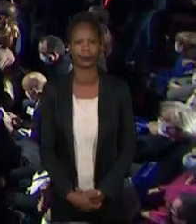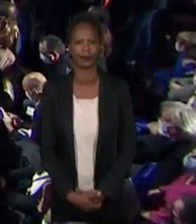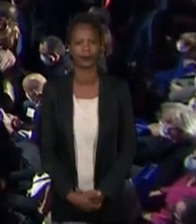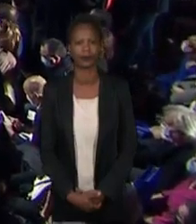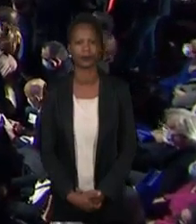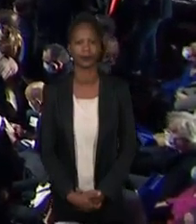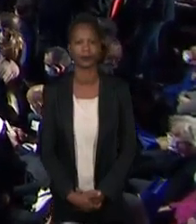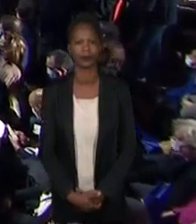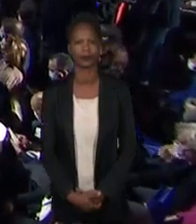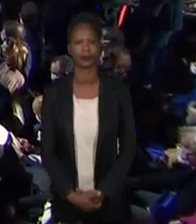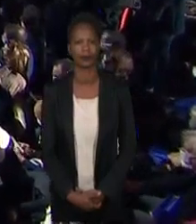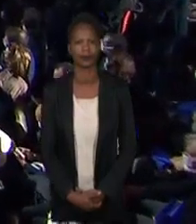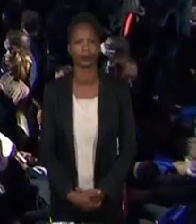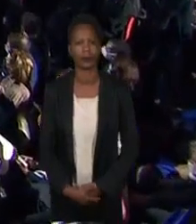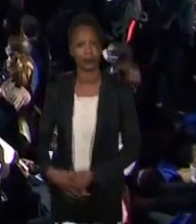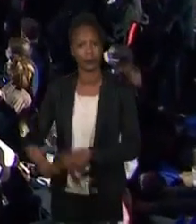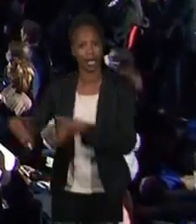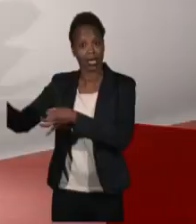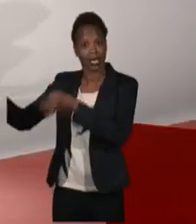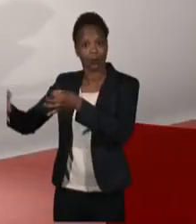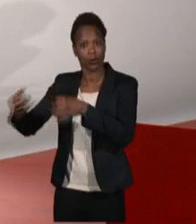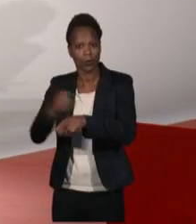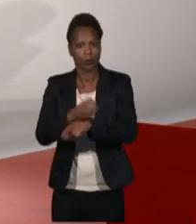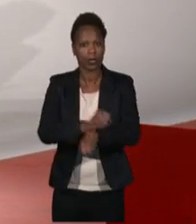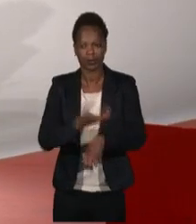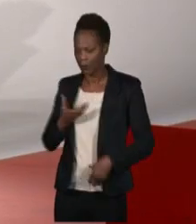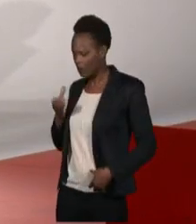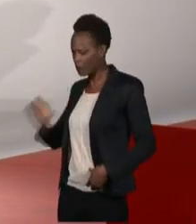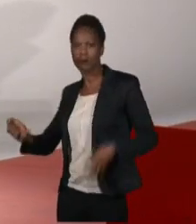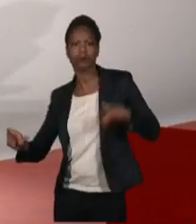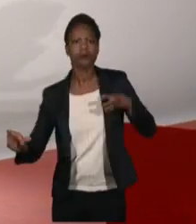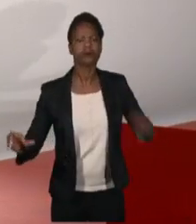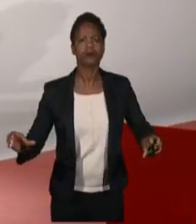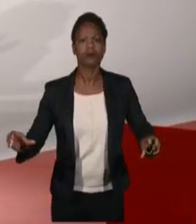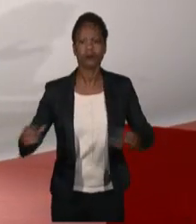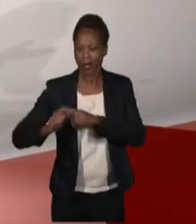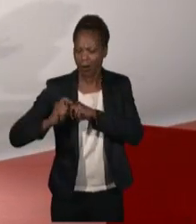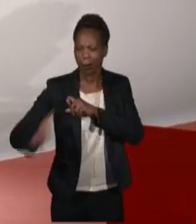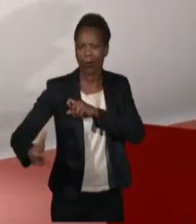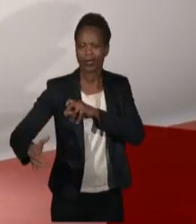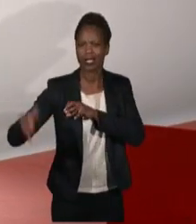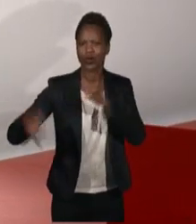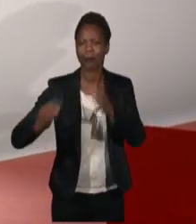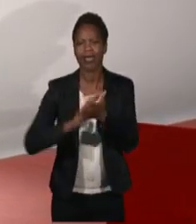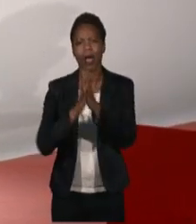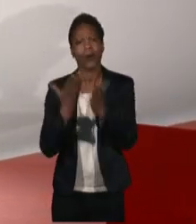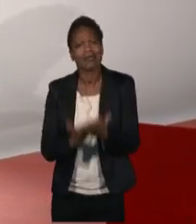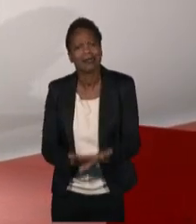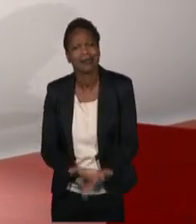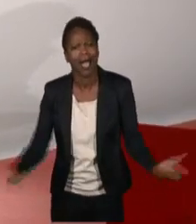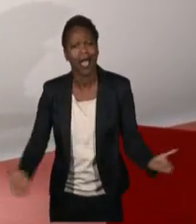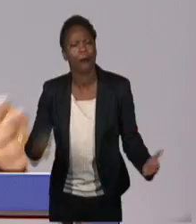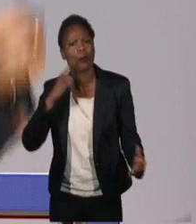J'augmenterai massivement les moyens de nos tribunaux et de nos prisons. Nous simplifierons la procédure pénale afin de réduire radicalement les